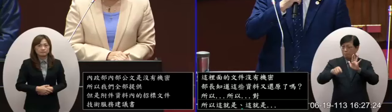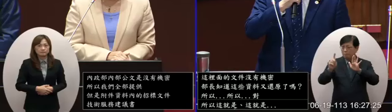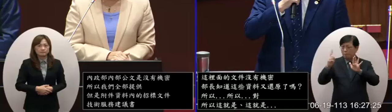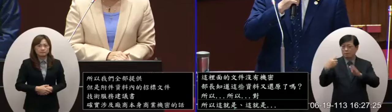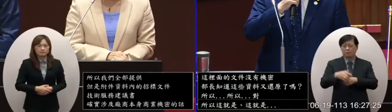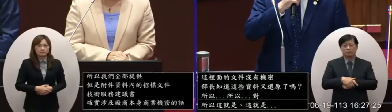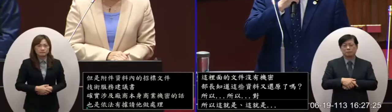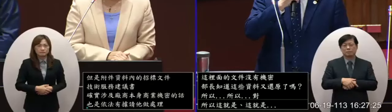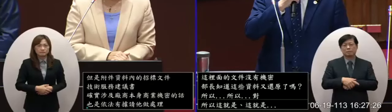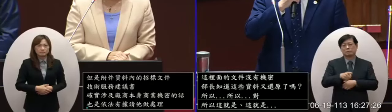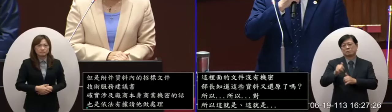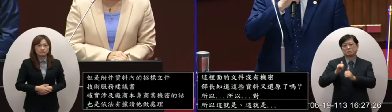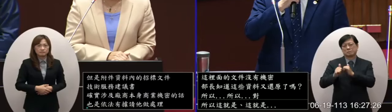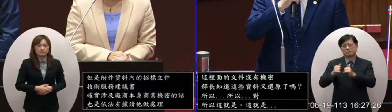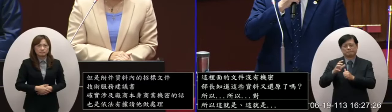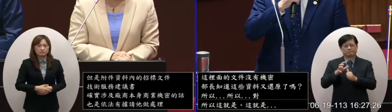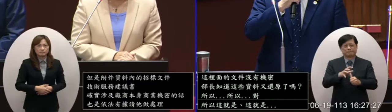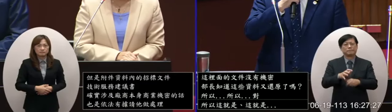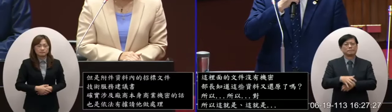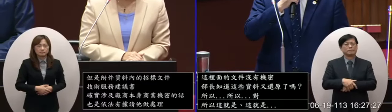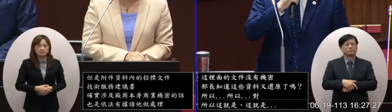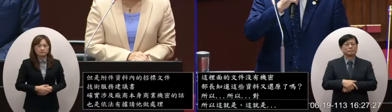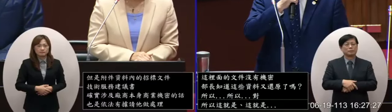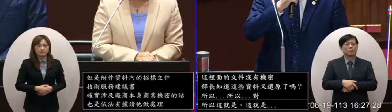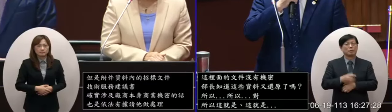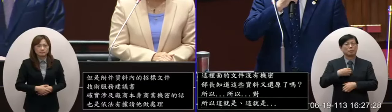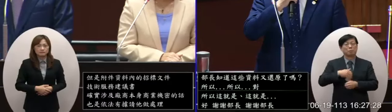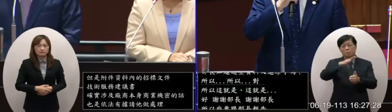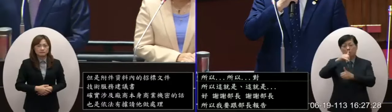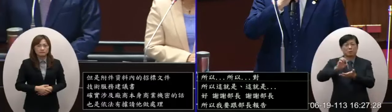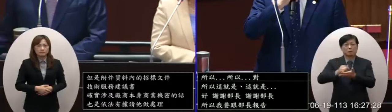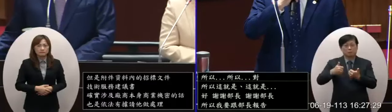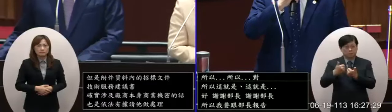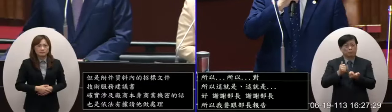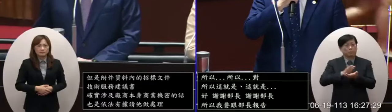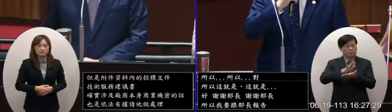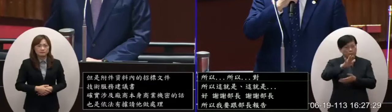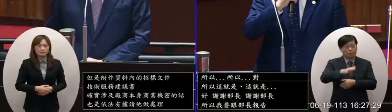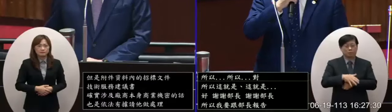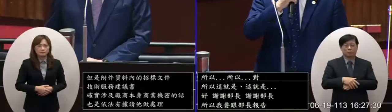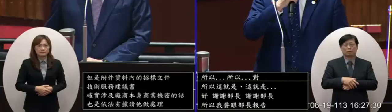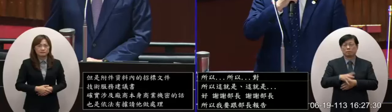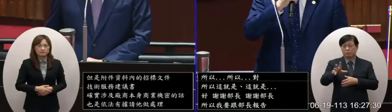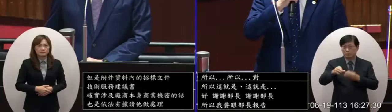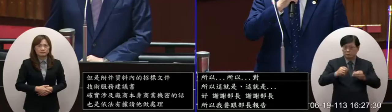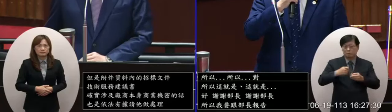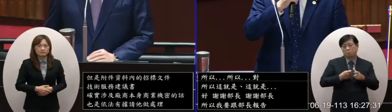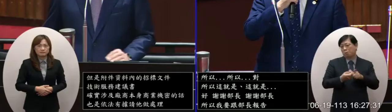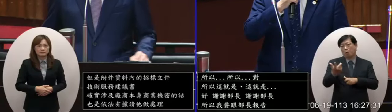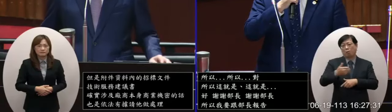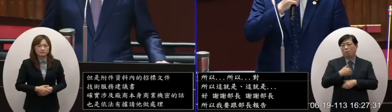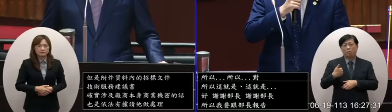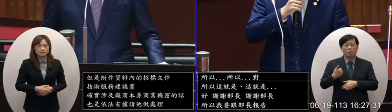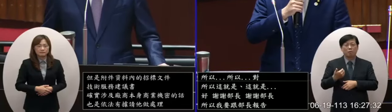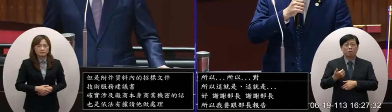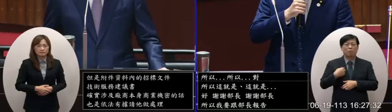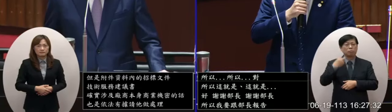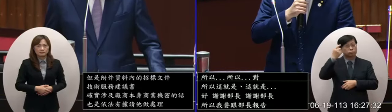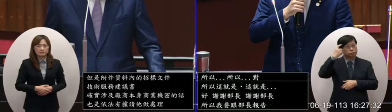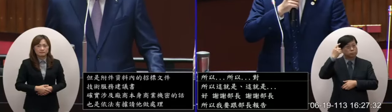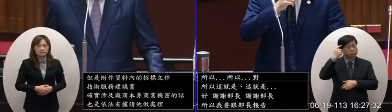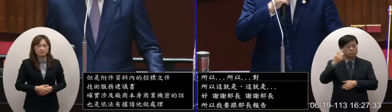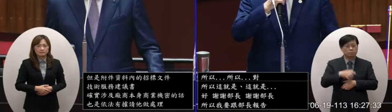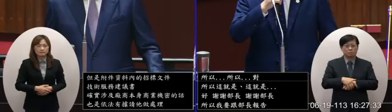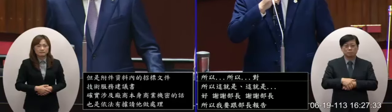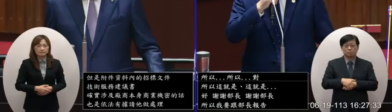会还原，就是民意的力量，就是因为我们开了记者会了以后，所以资料就还原。所以这就是我们认为最